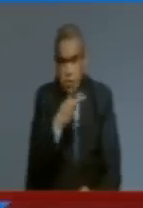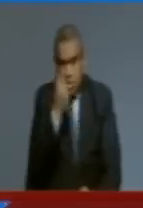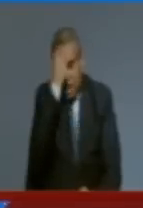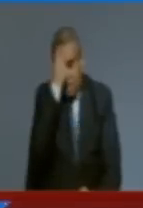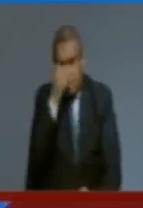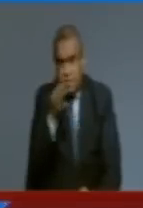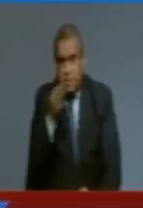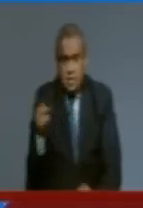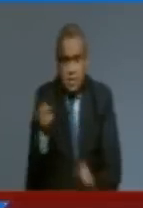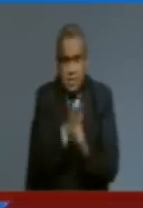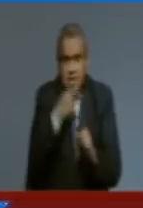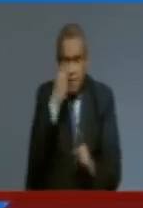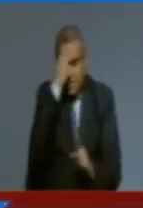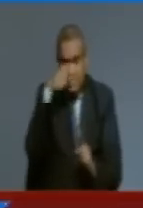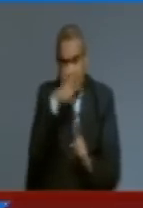2022-2026